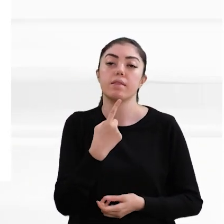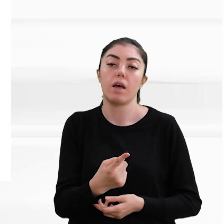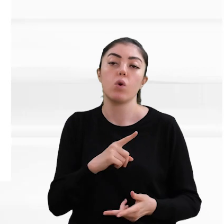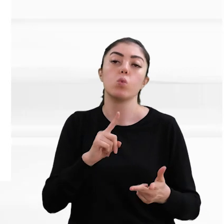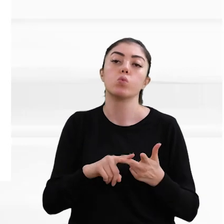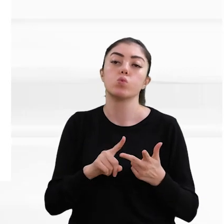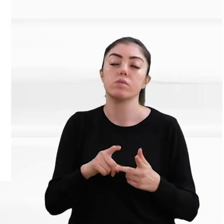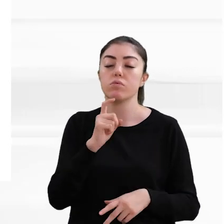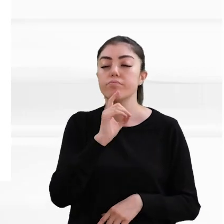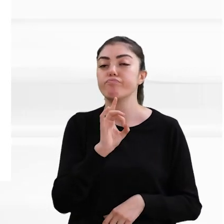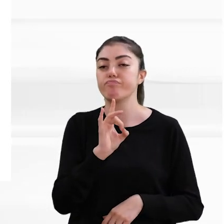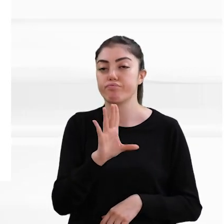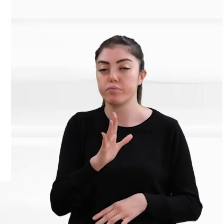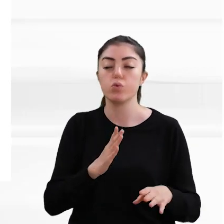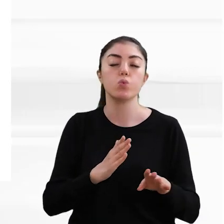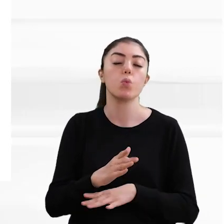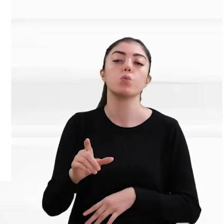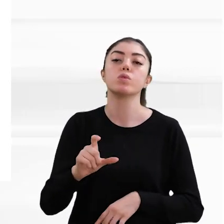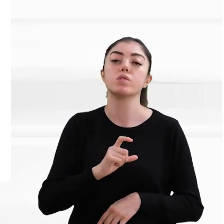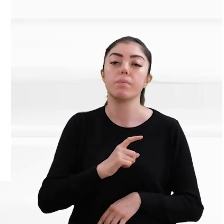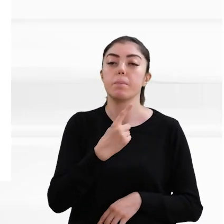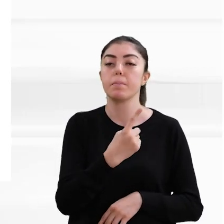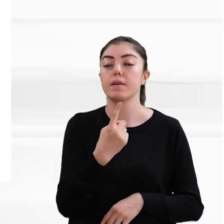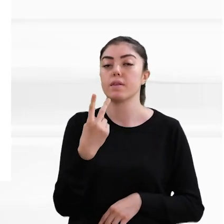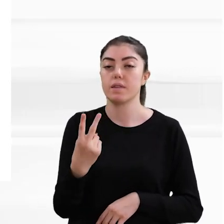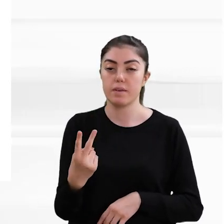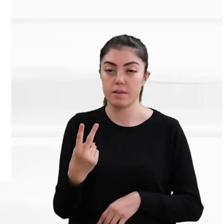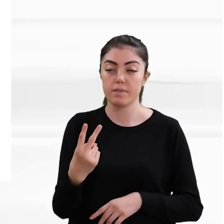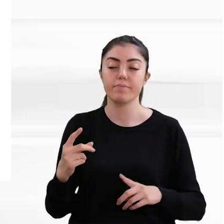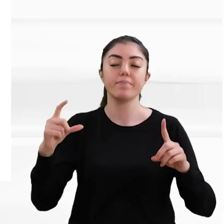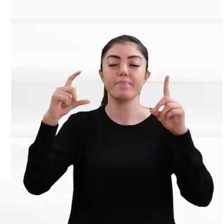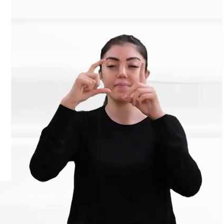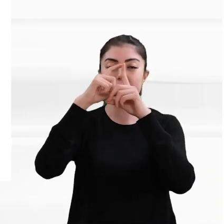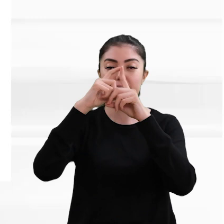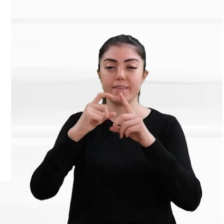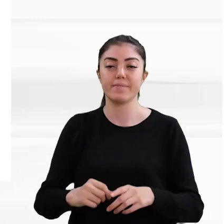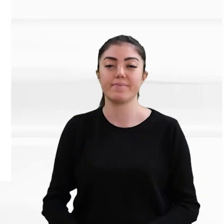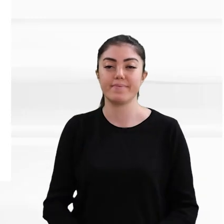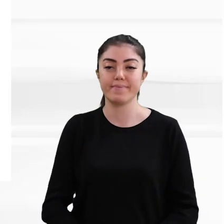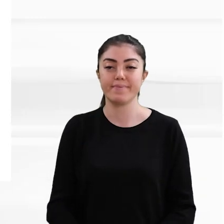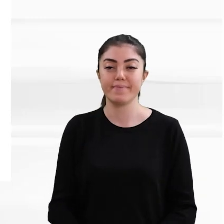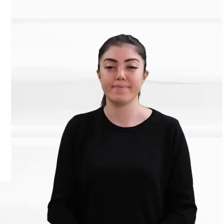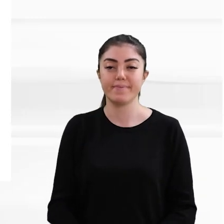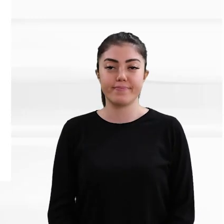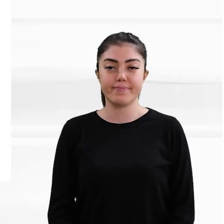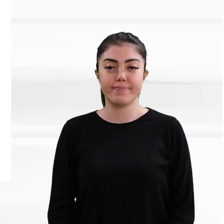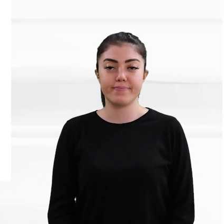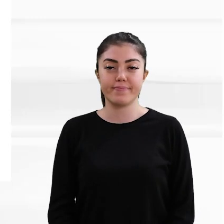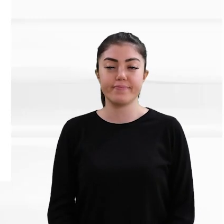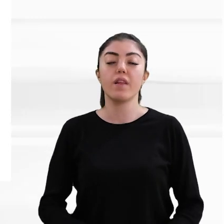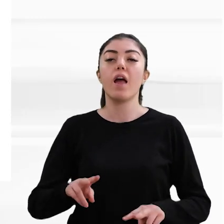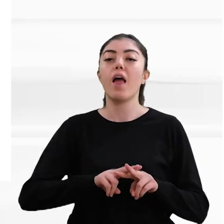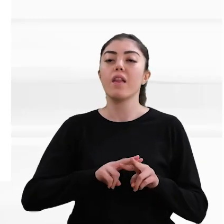Üçüncü öncülümüz yanlıştır. Doğru seçeneğimiz 1 ve 2 D seçeneği oldu. Soru